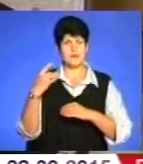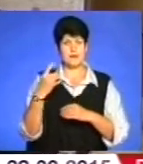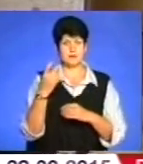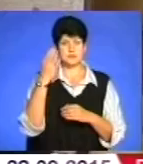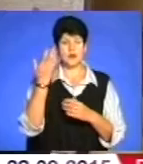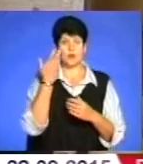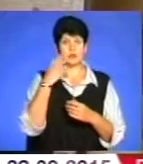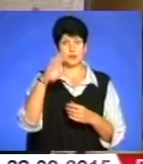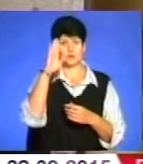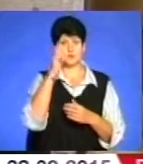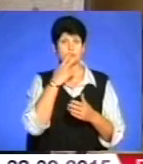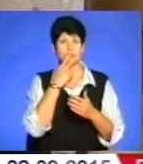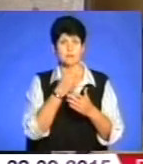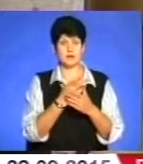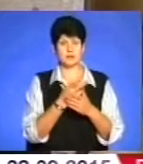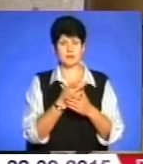як на їхніх очах